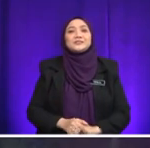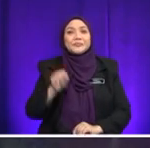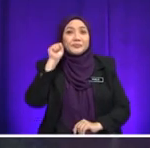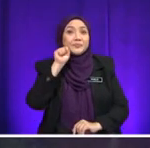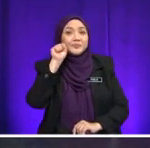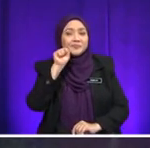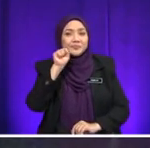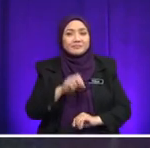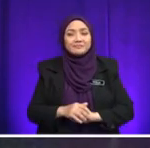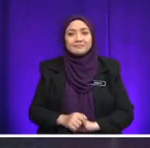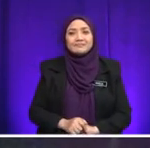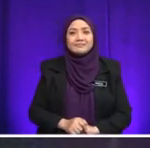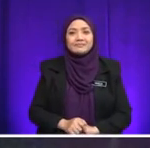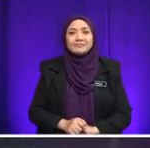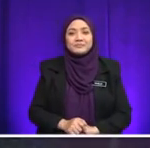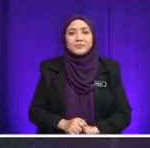shoesnya